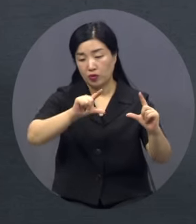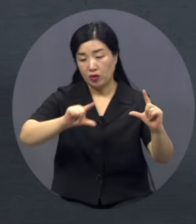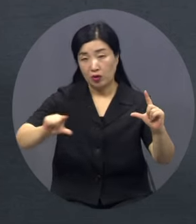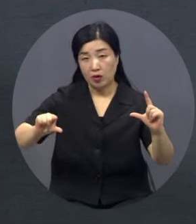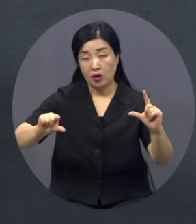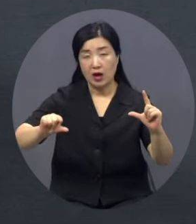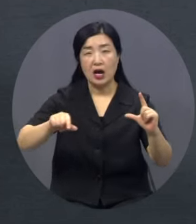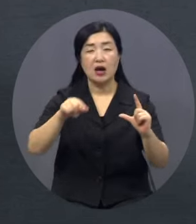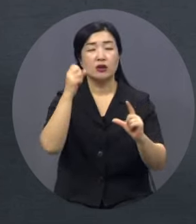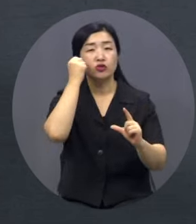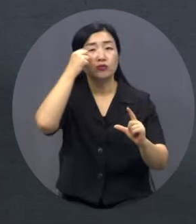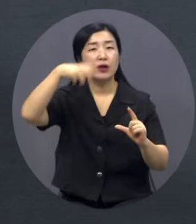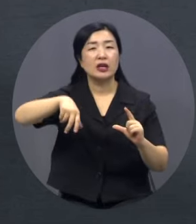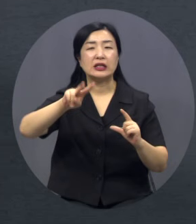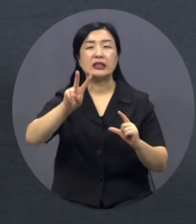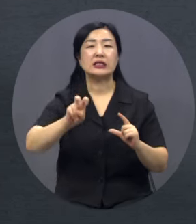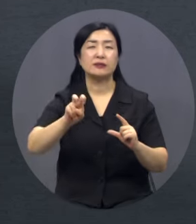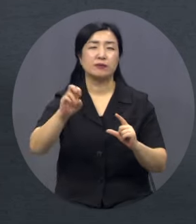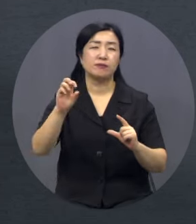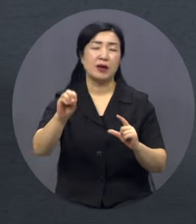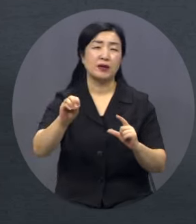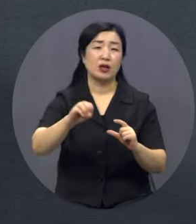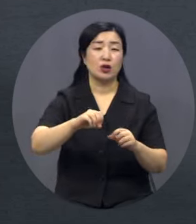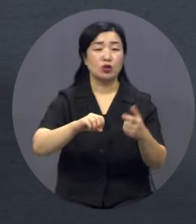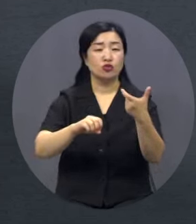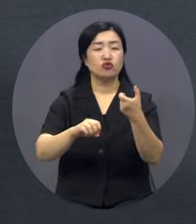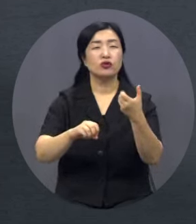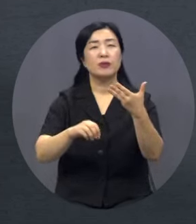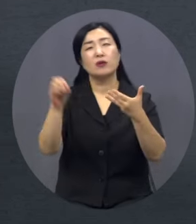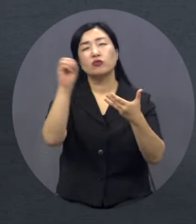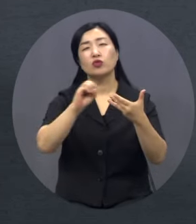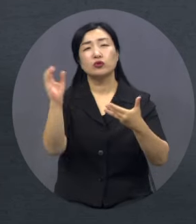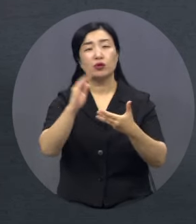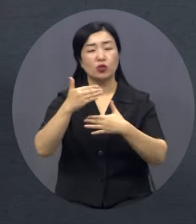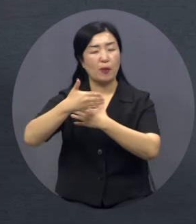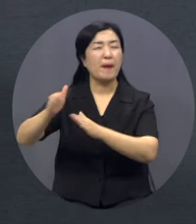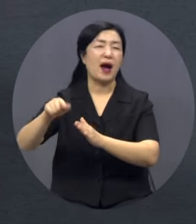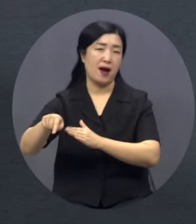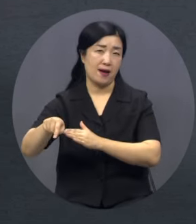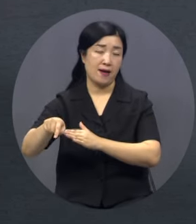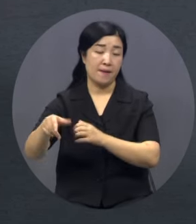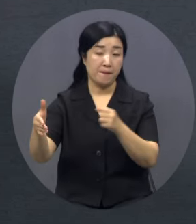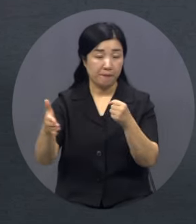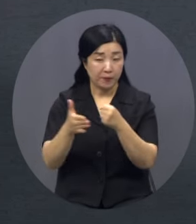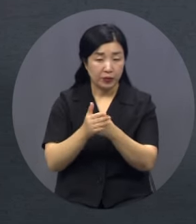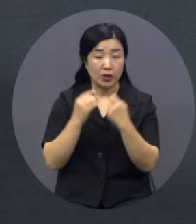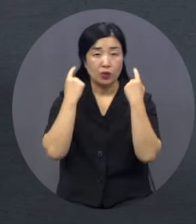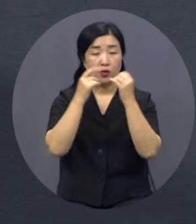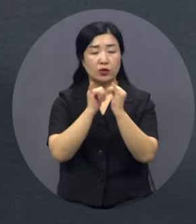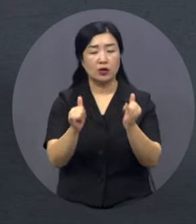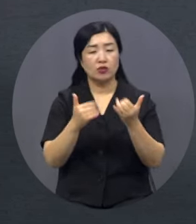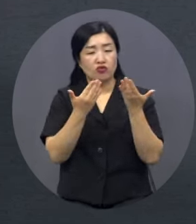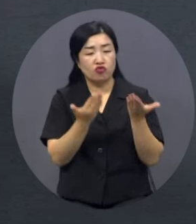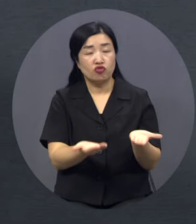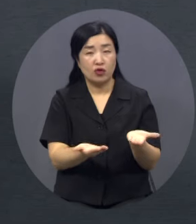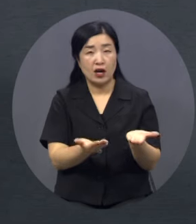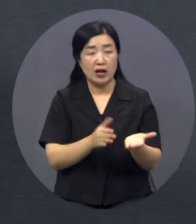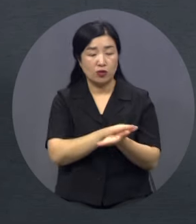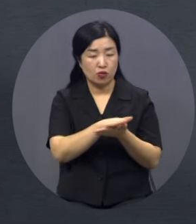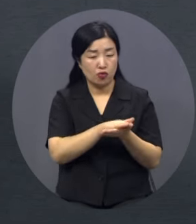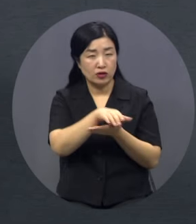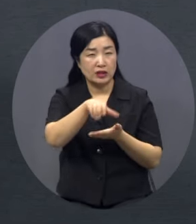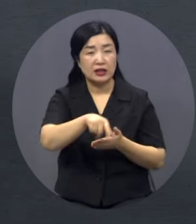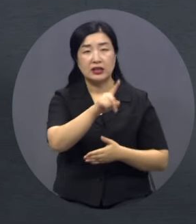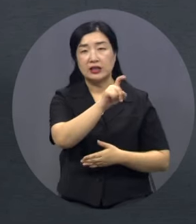28만 3,000m 68% 넘습니다 관광객이 즐길 수 있는 휴양 문화 시설은